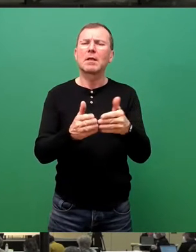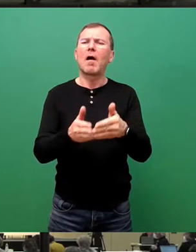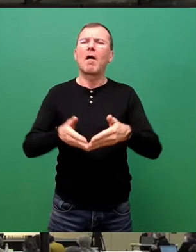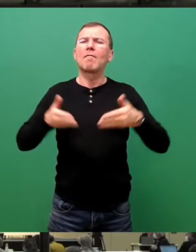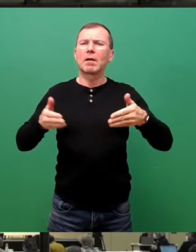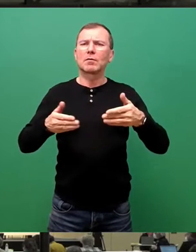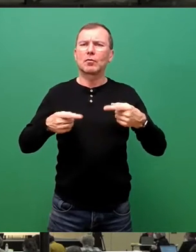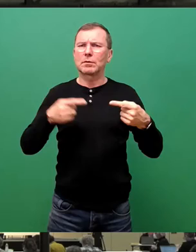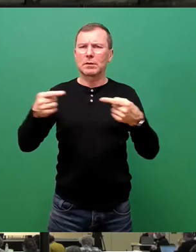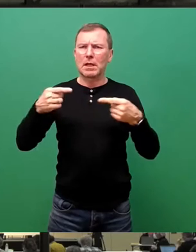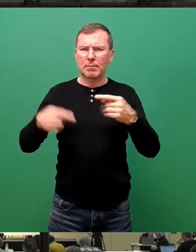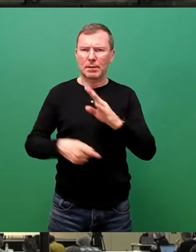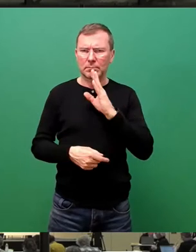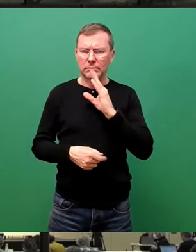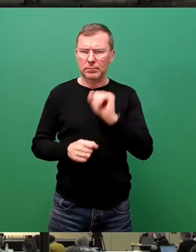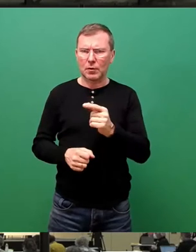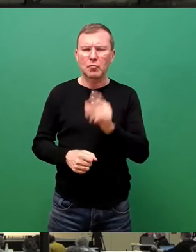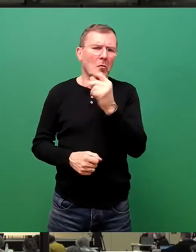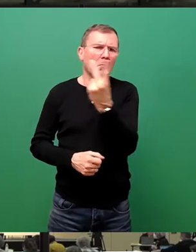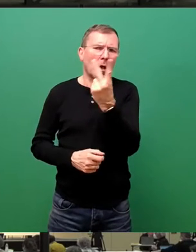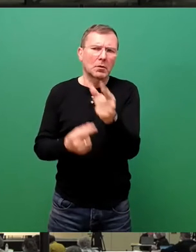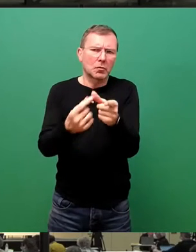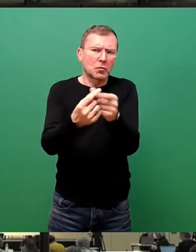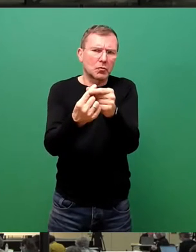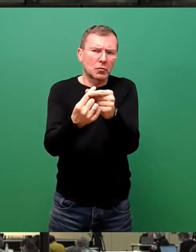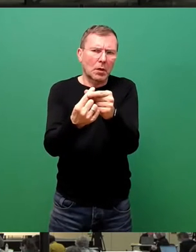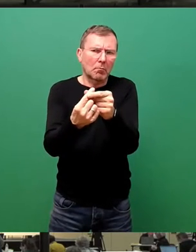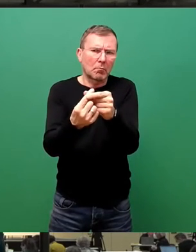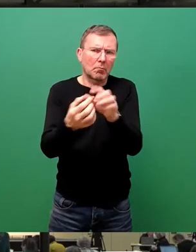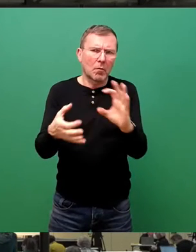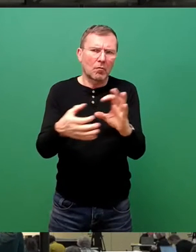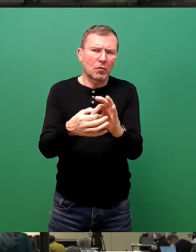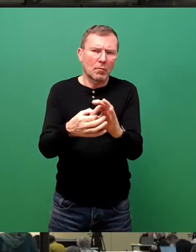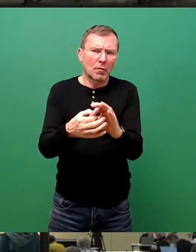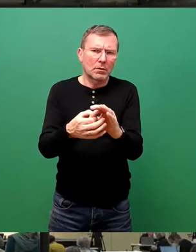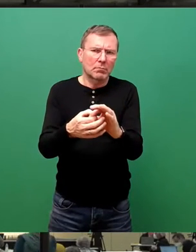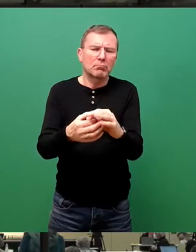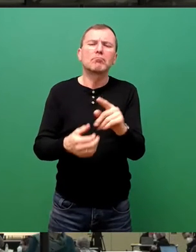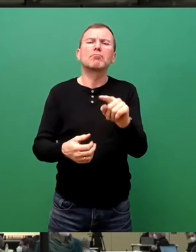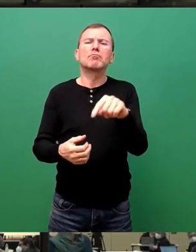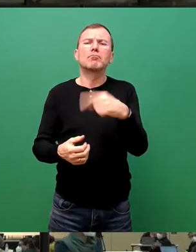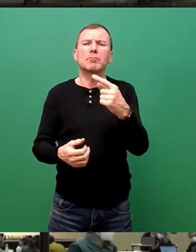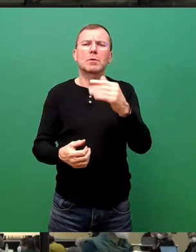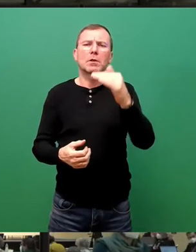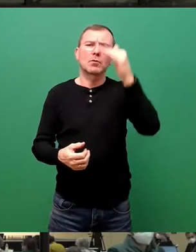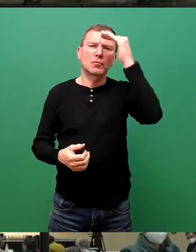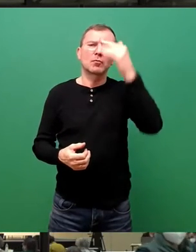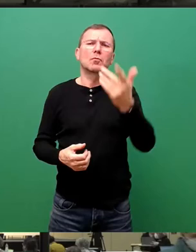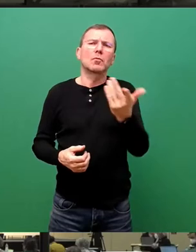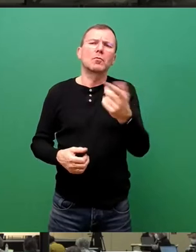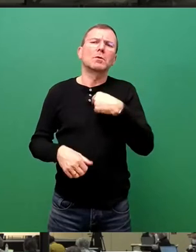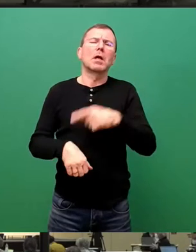Fraktionsdebatte starten können. Vielleicht können Sie beides verknüpfen und gucken dann auch ein bisschen großzügiger, was die Zeit